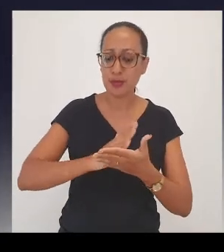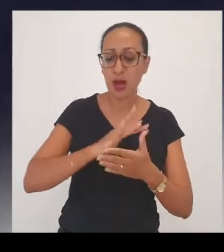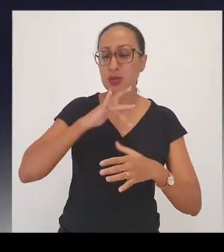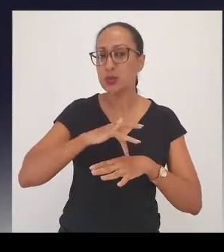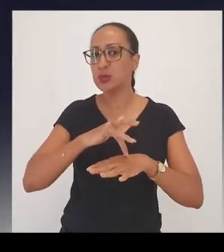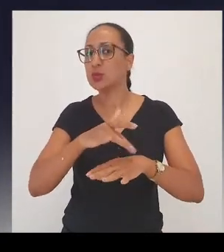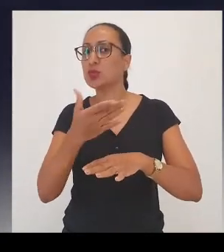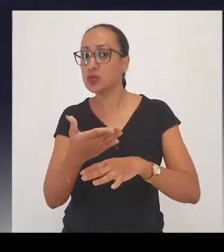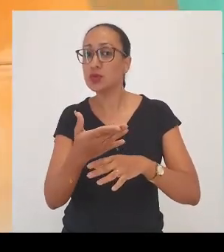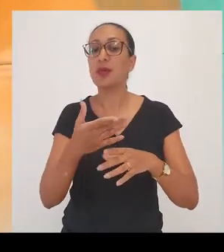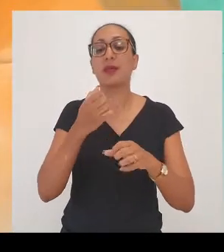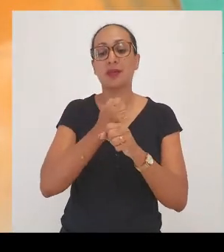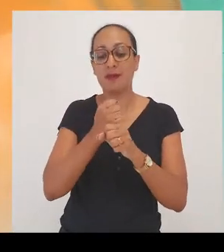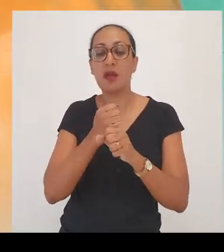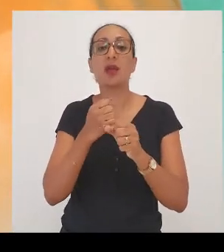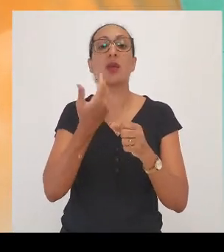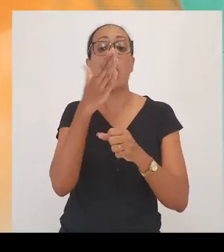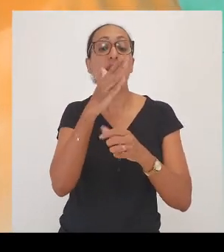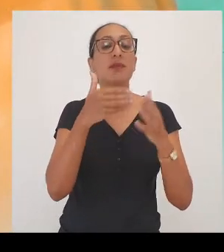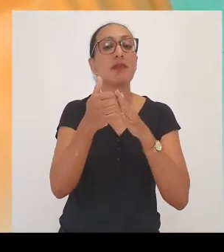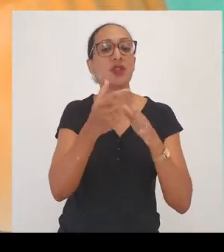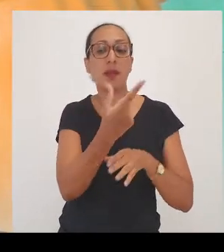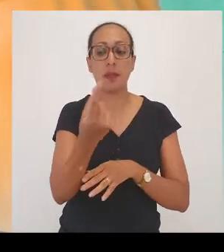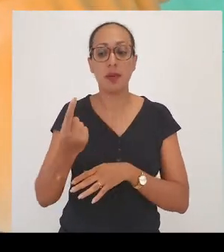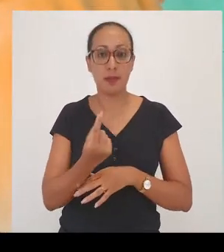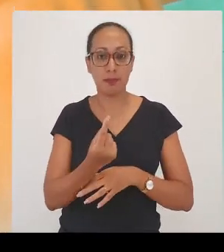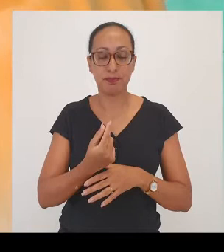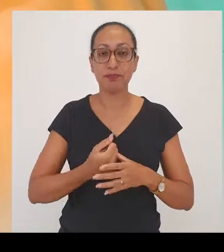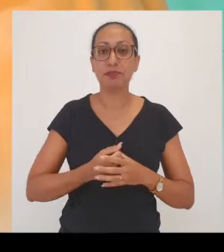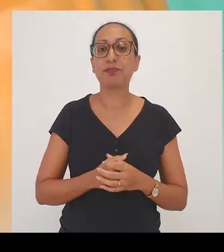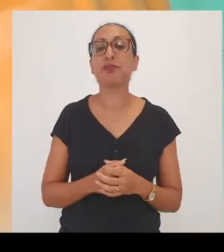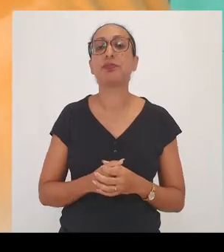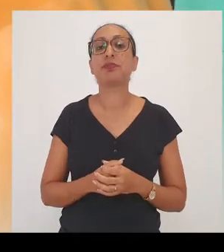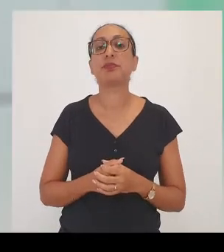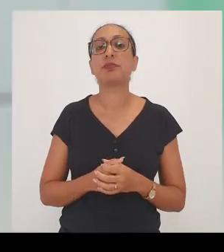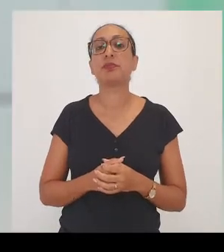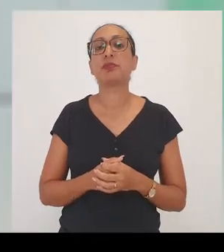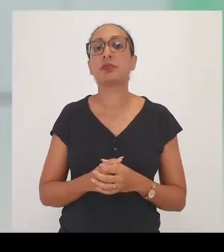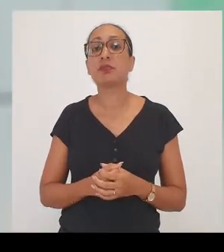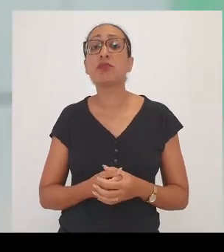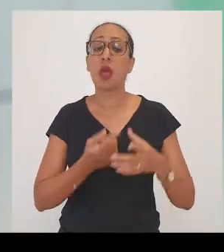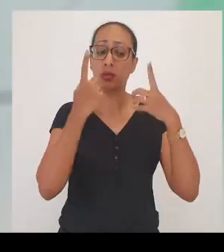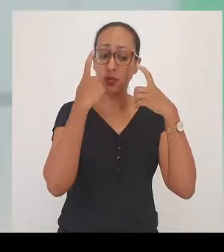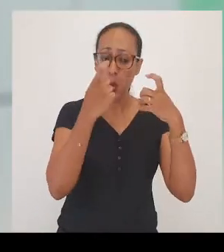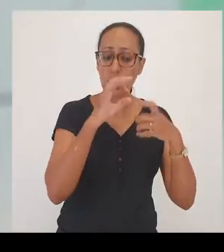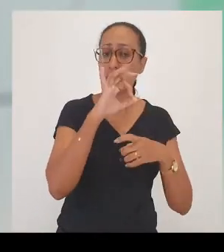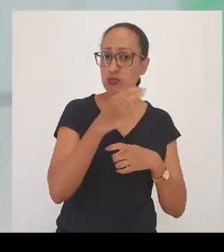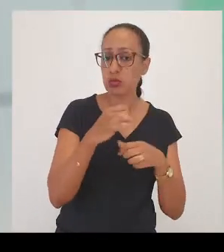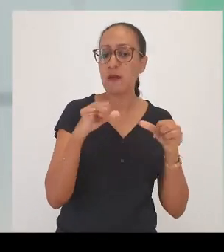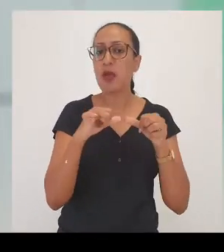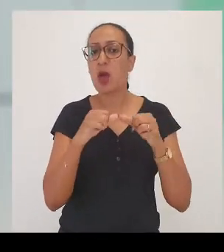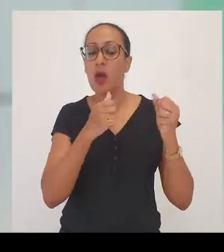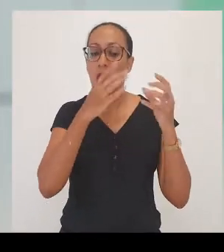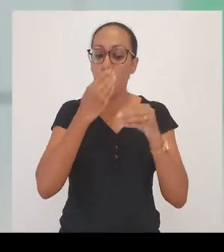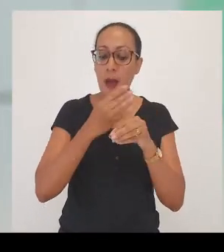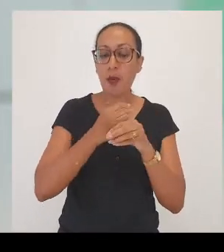ses ouvrages en coordination avec les autres corps de métier. Alors jusqu'à ce jour, en théorie, j'ai appris à faire. Ce qu'on a appris à faire,